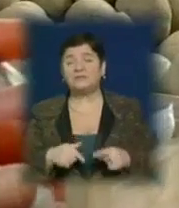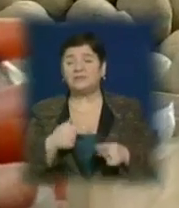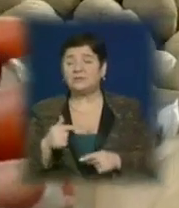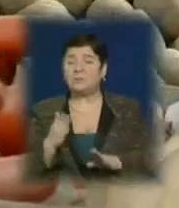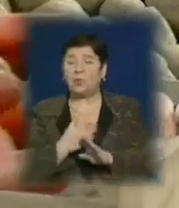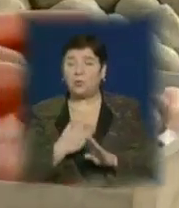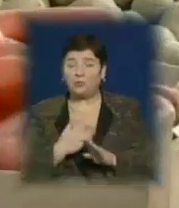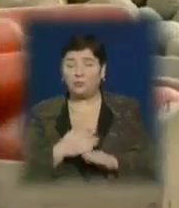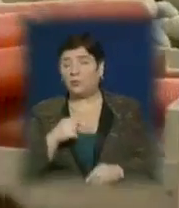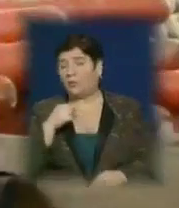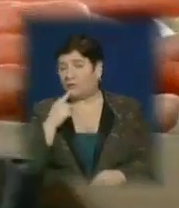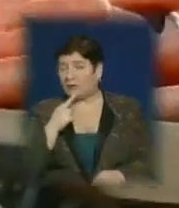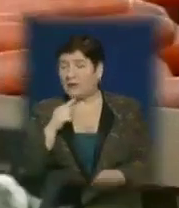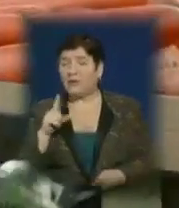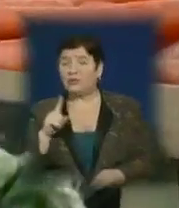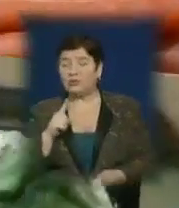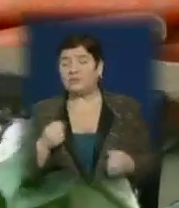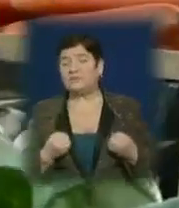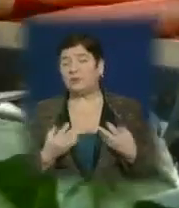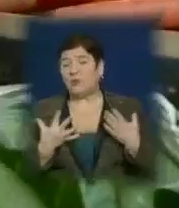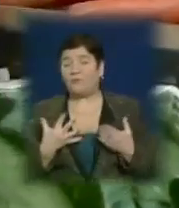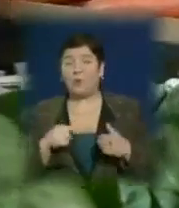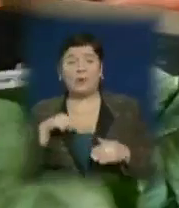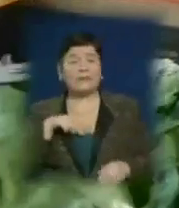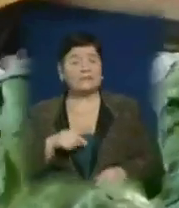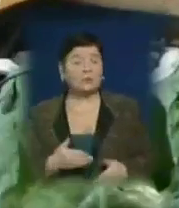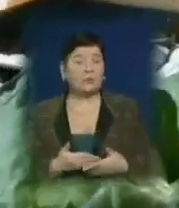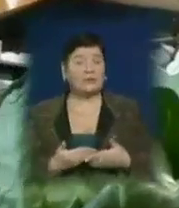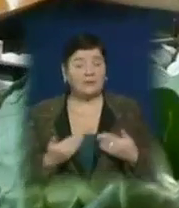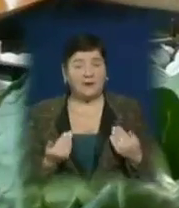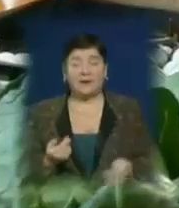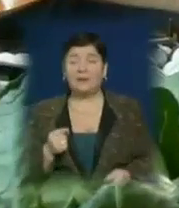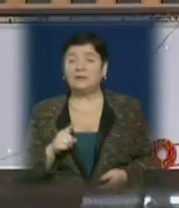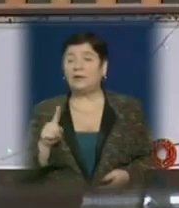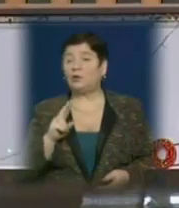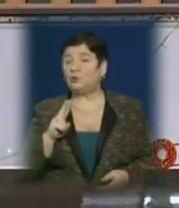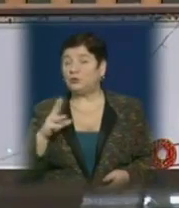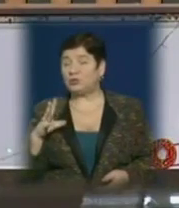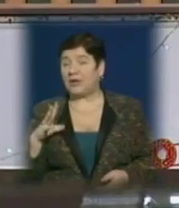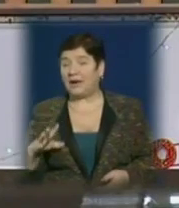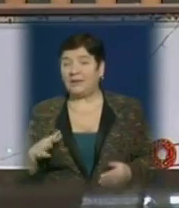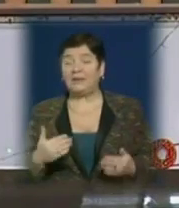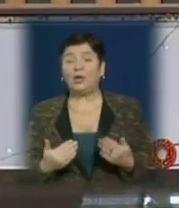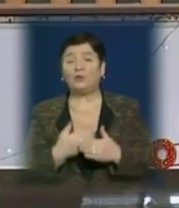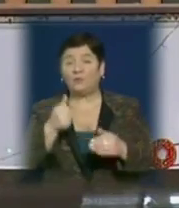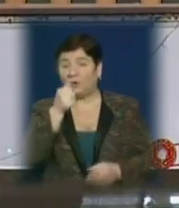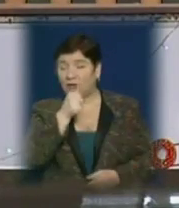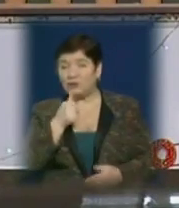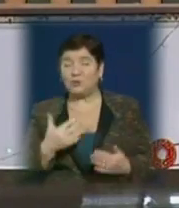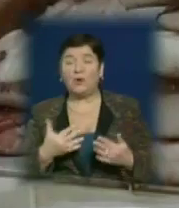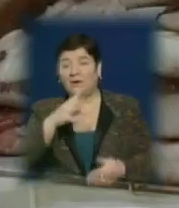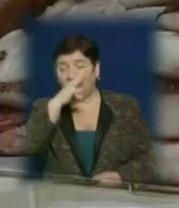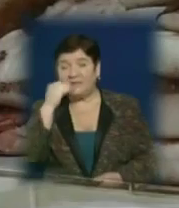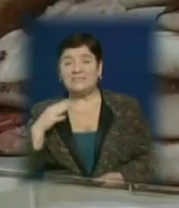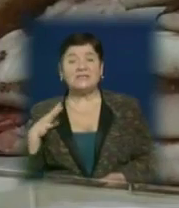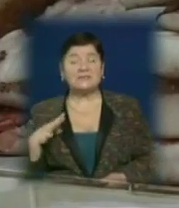ужгородців констатують – святкового настрою нема. Проте чимало й тих, хто чекає на новорічну ніч з нетерпінням. Вважають